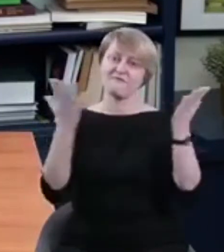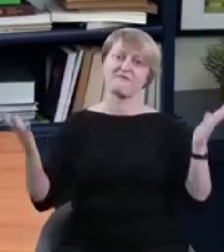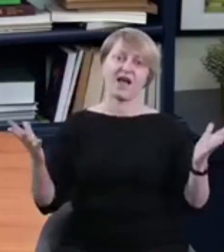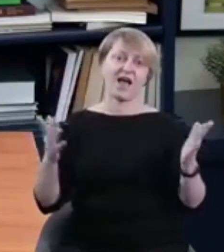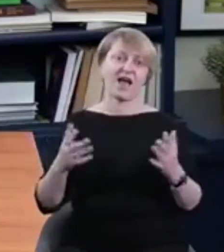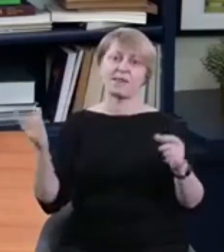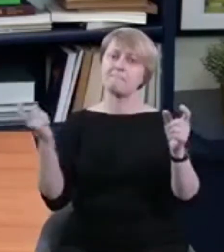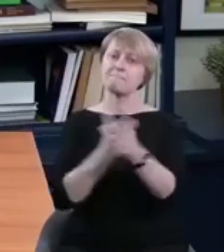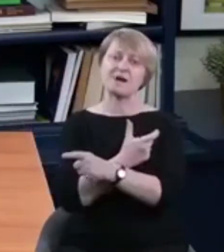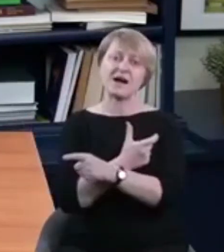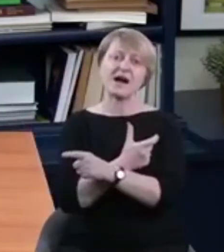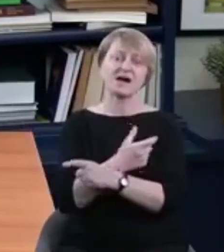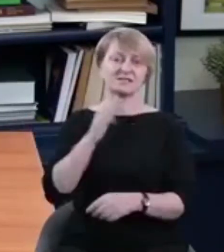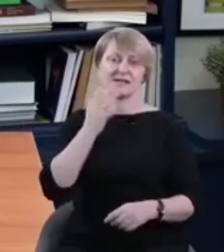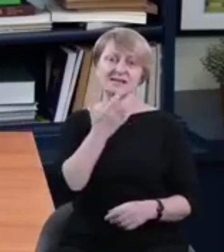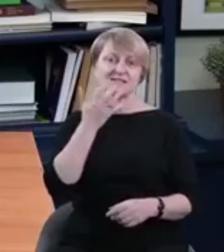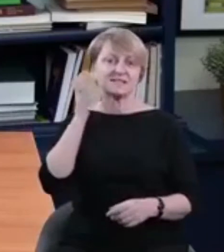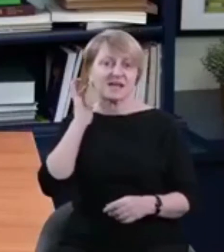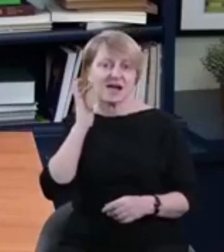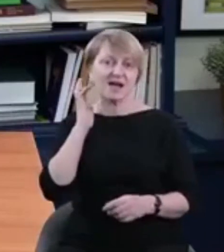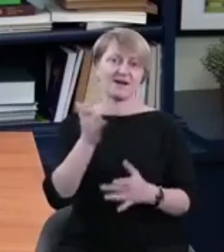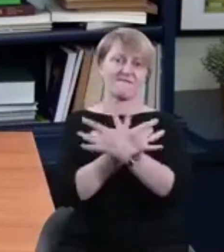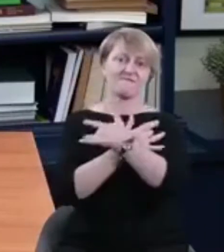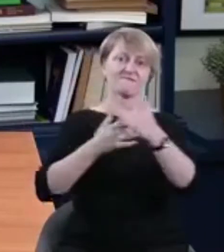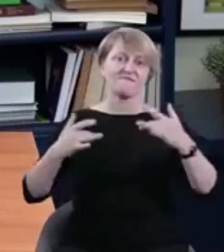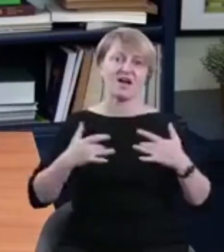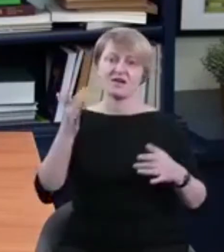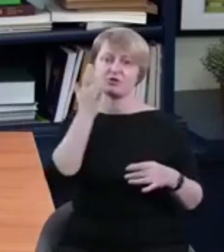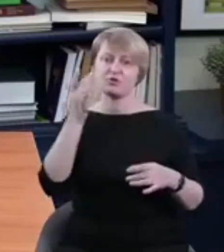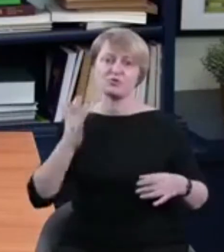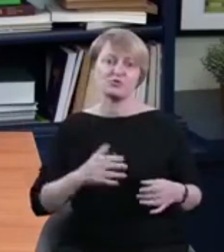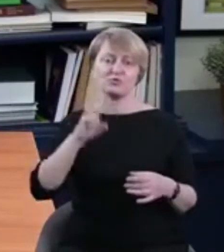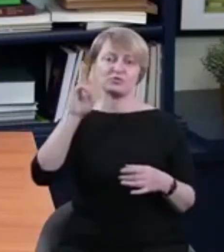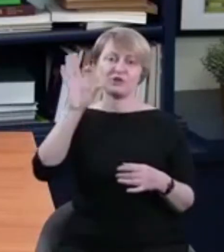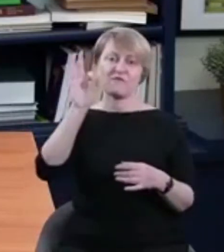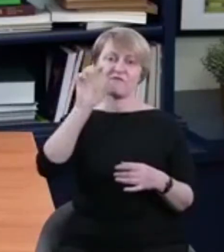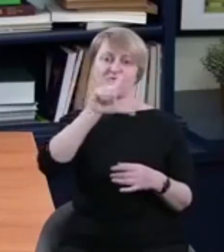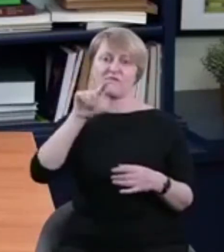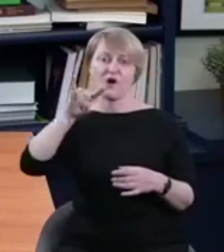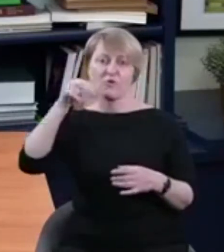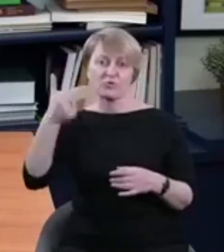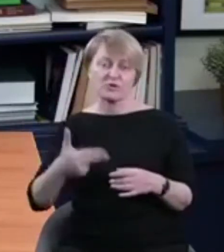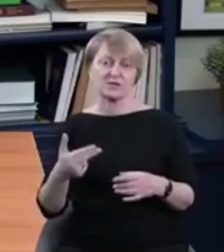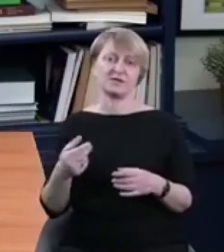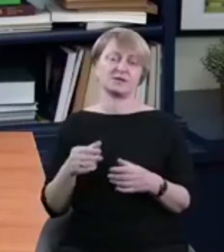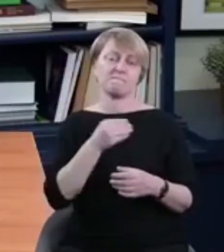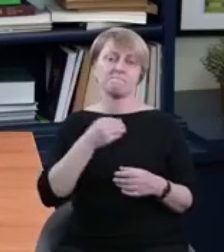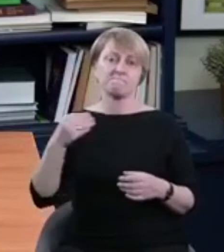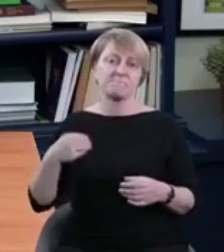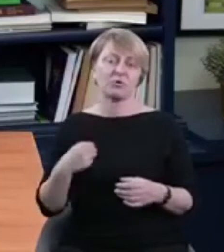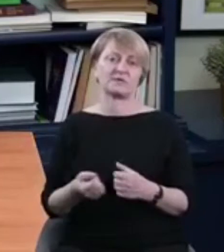czech węgier i polski i również rusi wołyniu i na dzisiejszy dzisiejszy